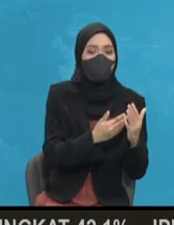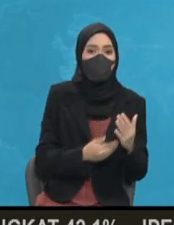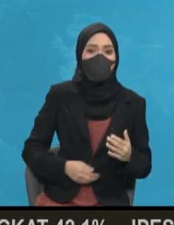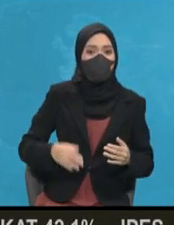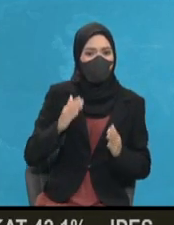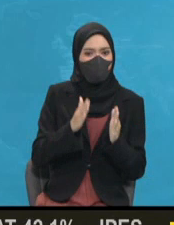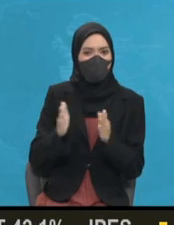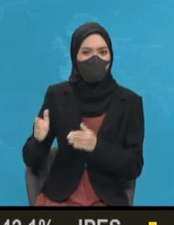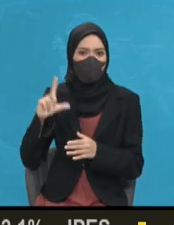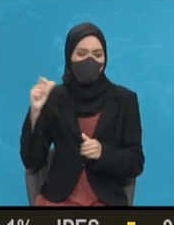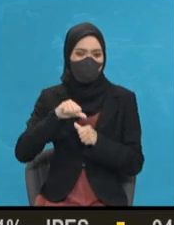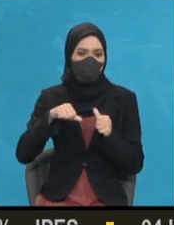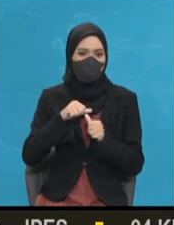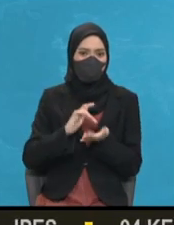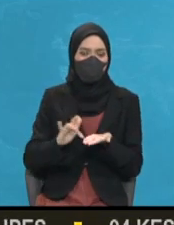lain